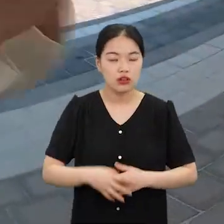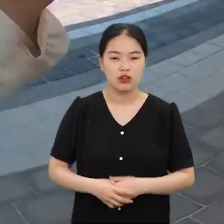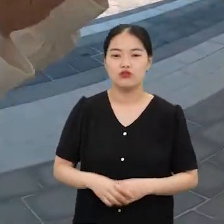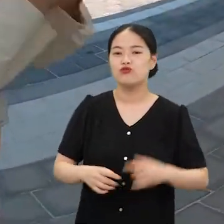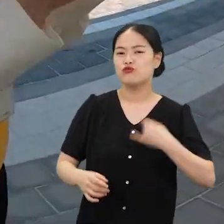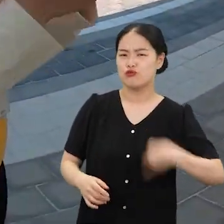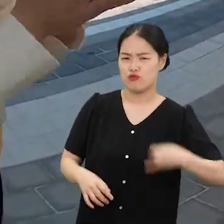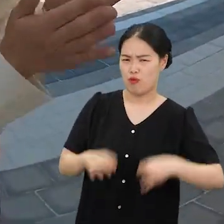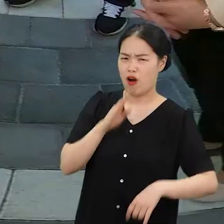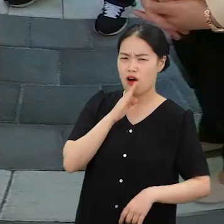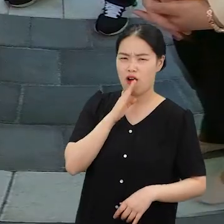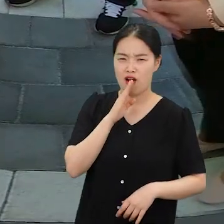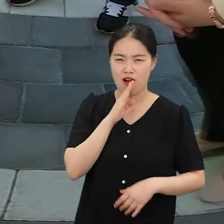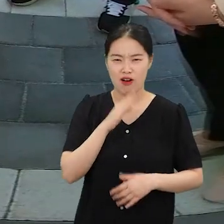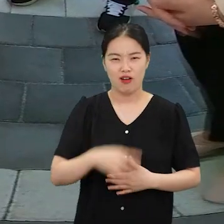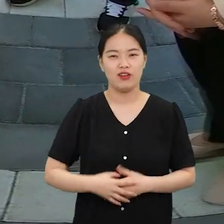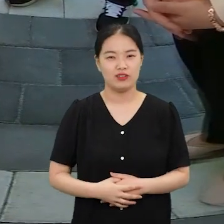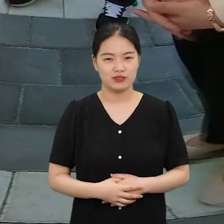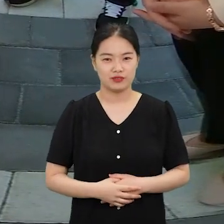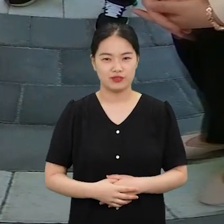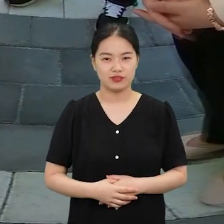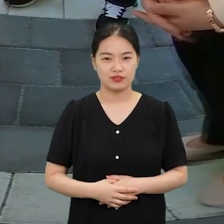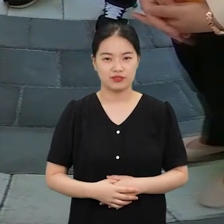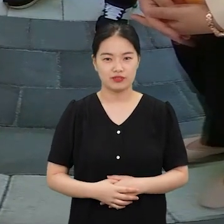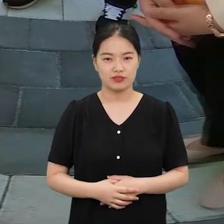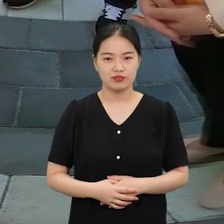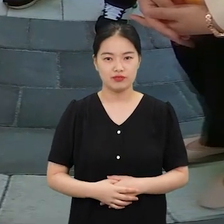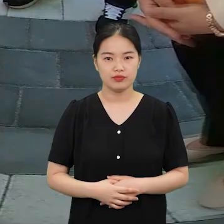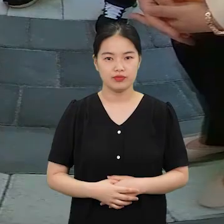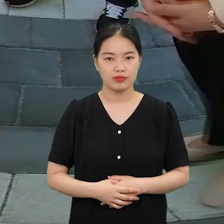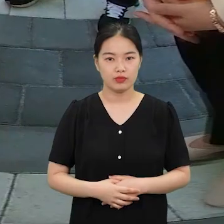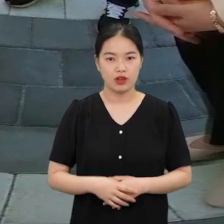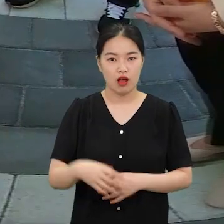잠깐만, 여기가 맞춰주세요. 자, 하나만 더 맞춰. 어딜까요?